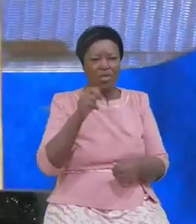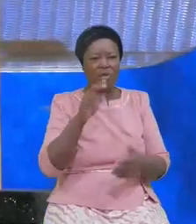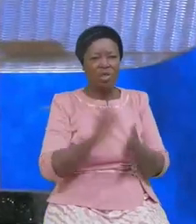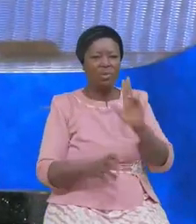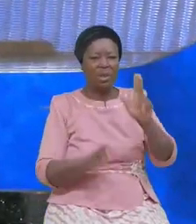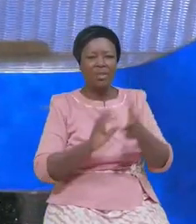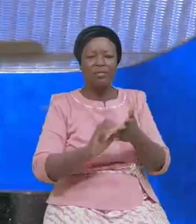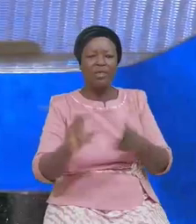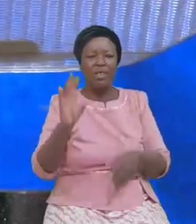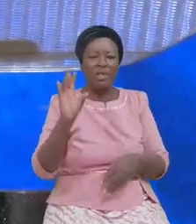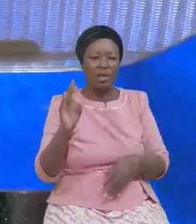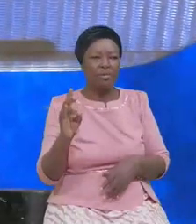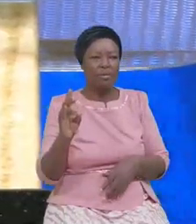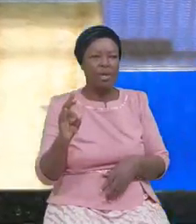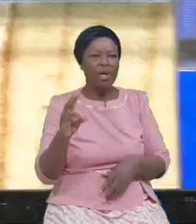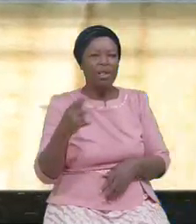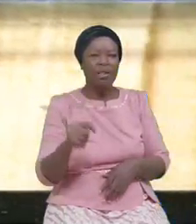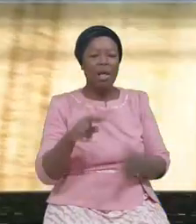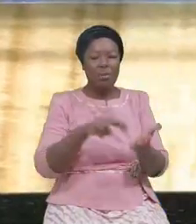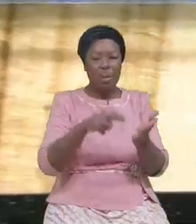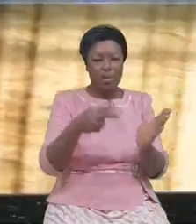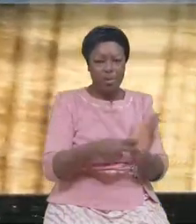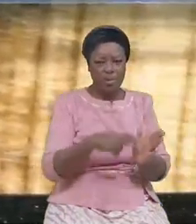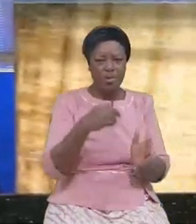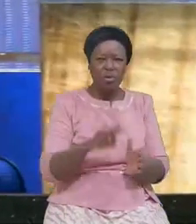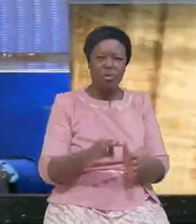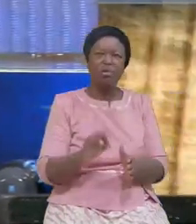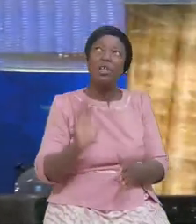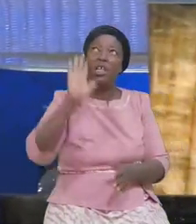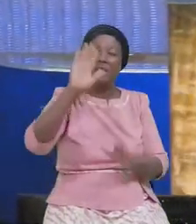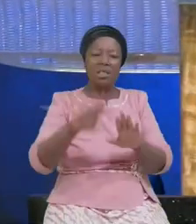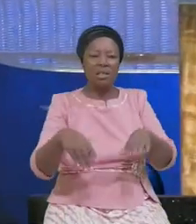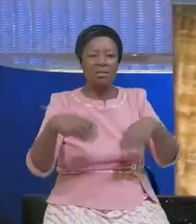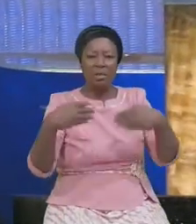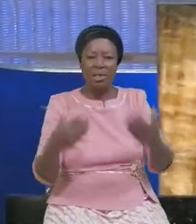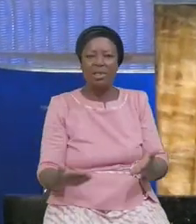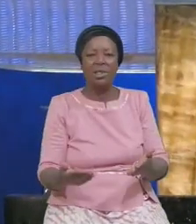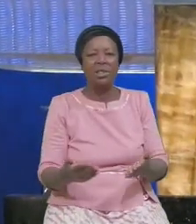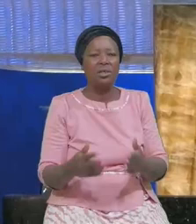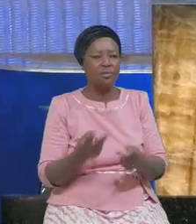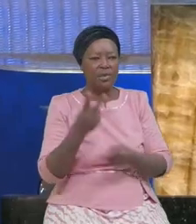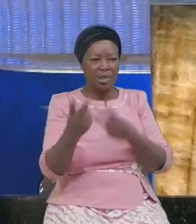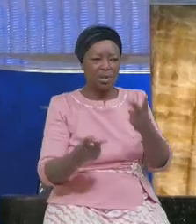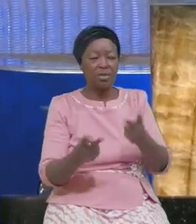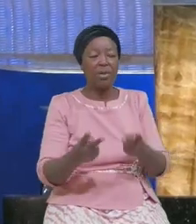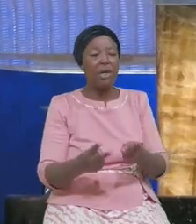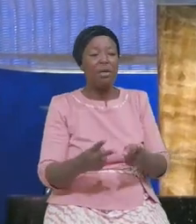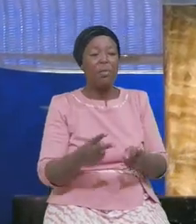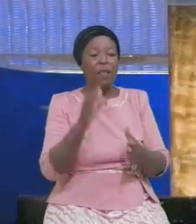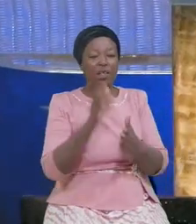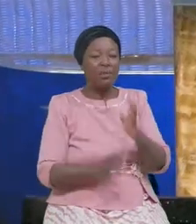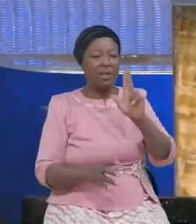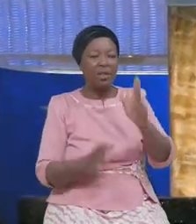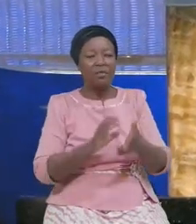7. L'objectif de sa visitation pourvu. L'objectif là, c'est quoi? Le verset 7.